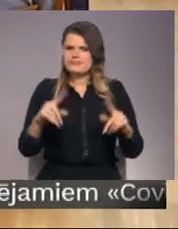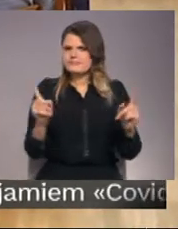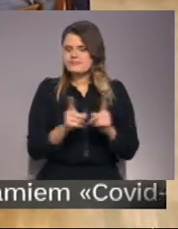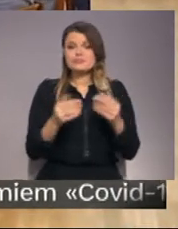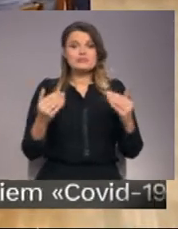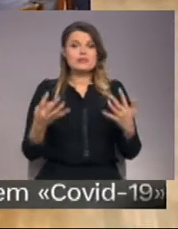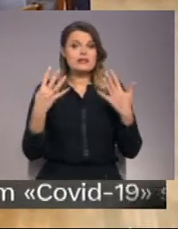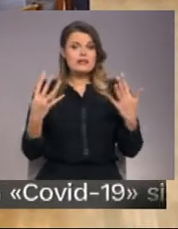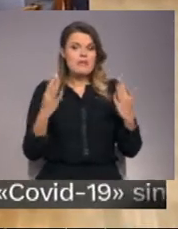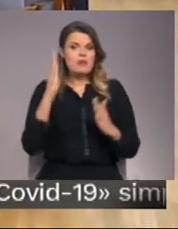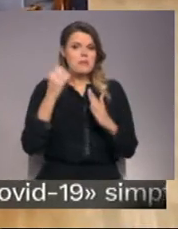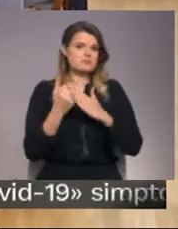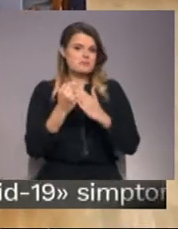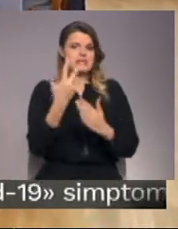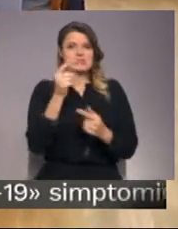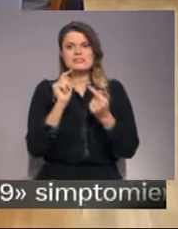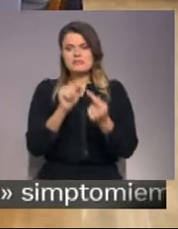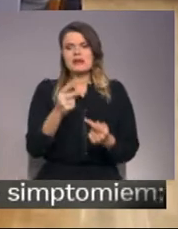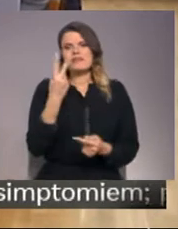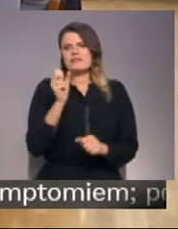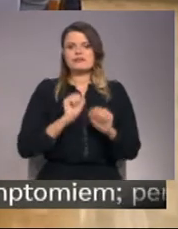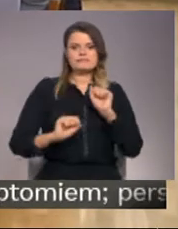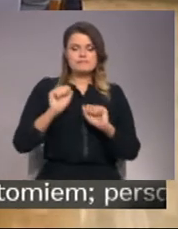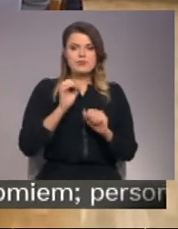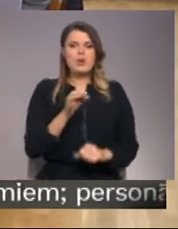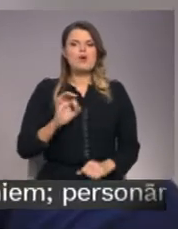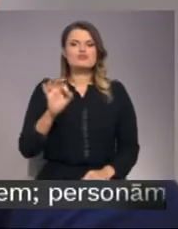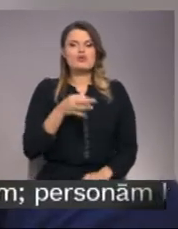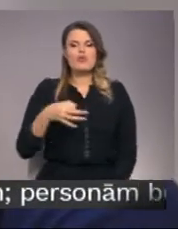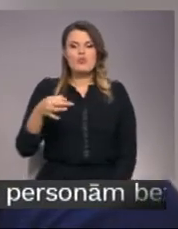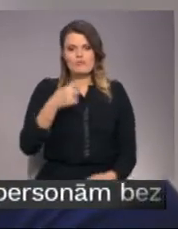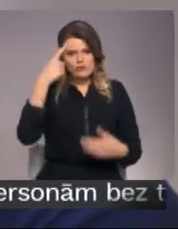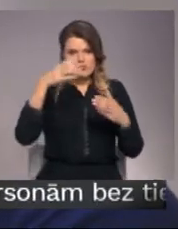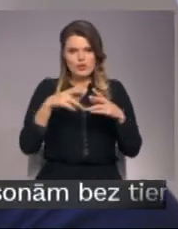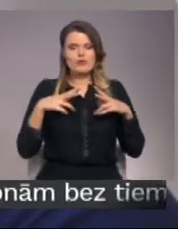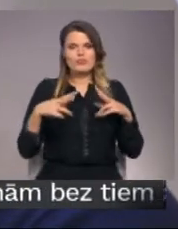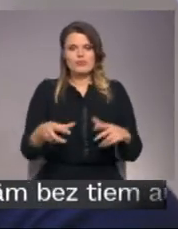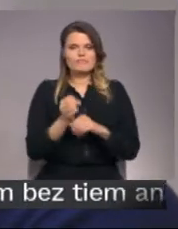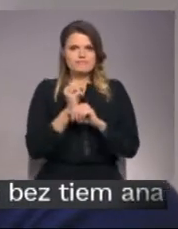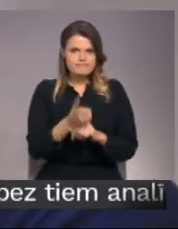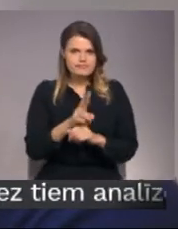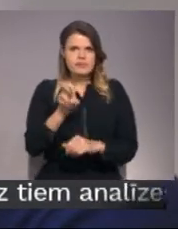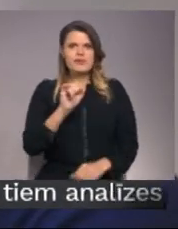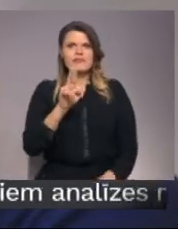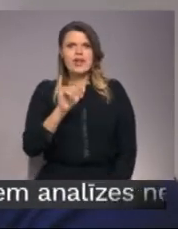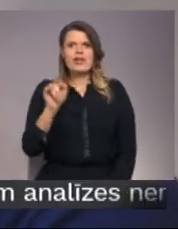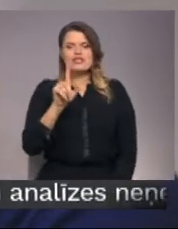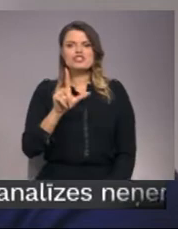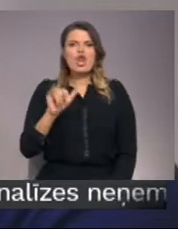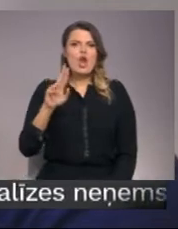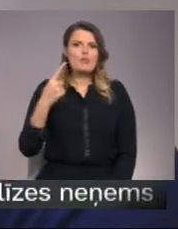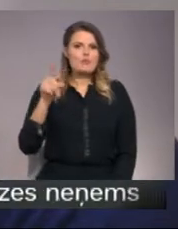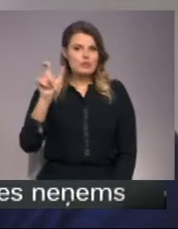ar 9 balsīm par 3 pret un 2 atturoties no Ozolnieku novada domas priekšsēdētāja amata atbrīvoja Dainu Liepiņu, kā